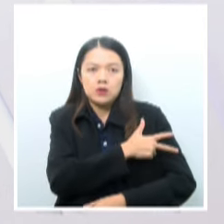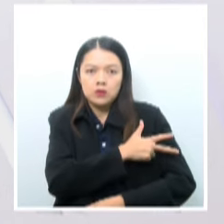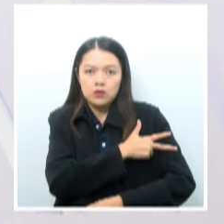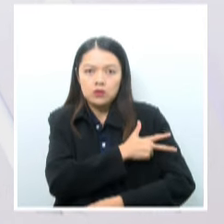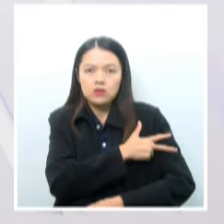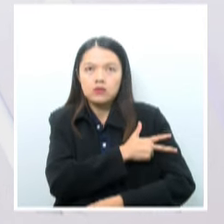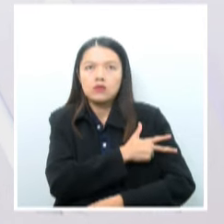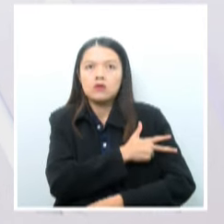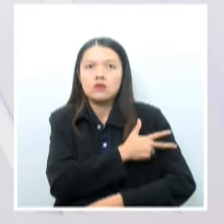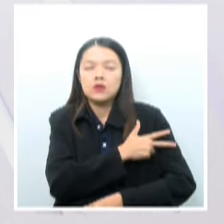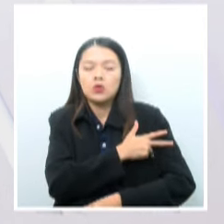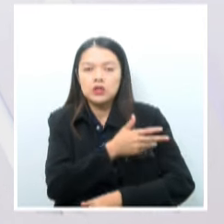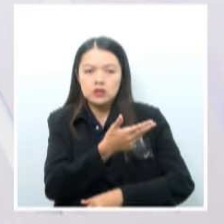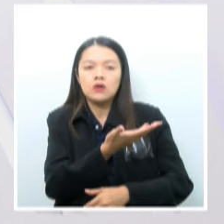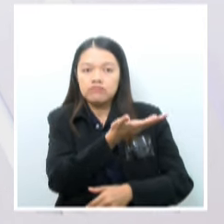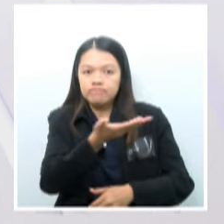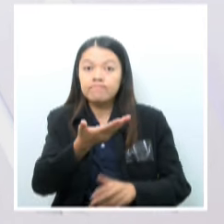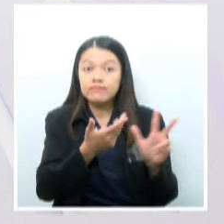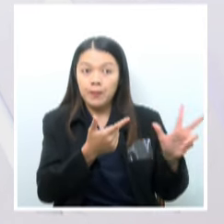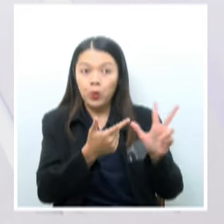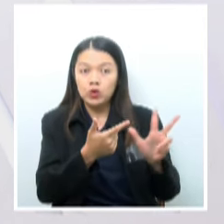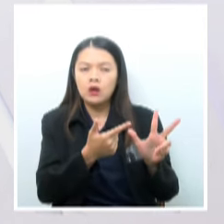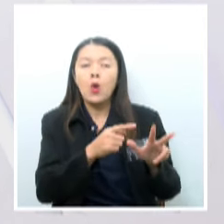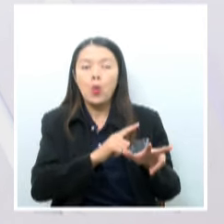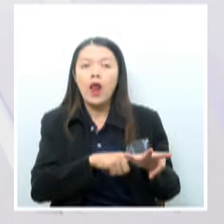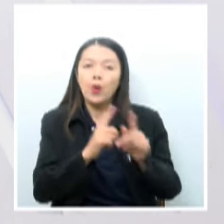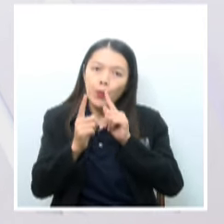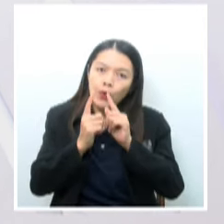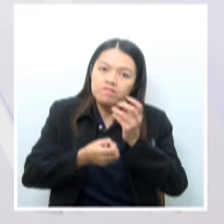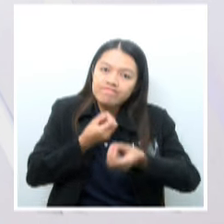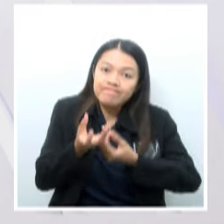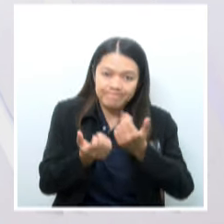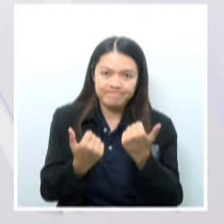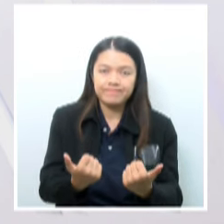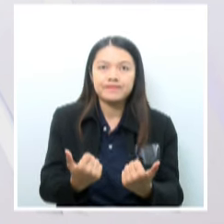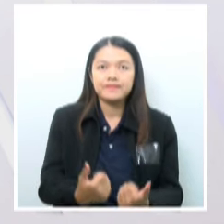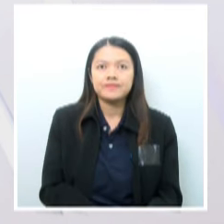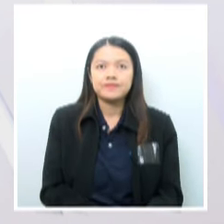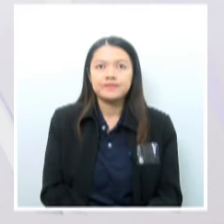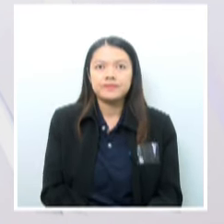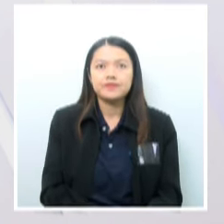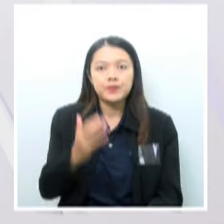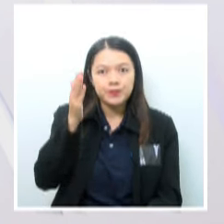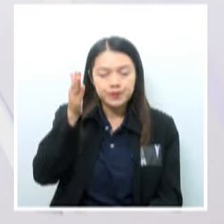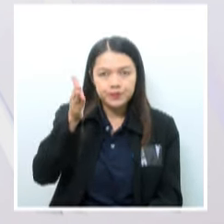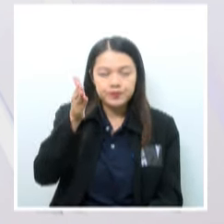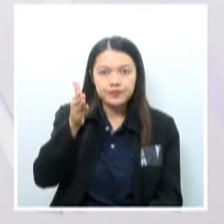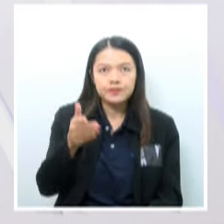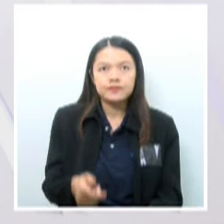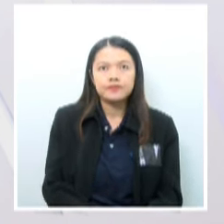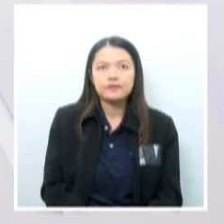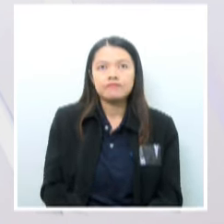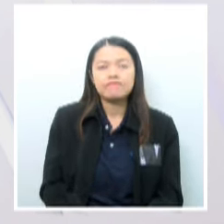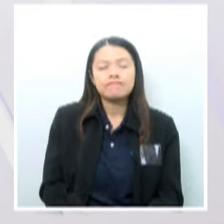ท่านดร.อำนาจเหลือน้อยนะคะที่ได้สละเวลามาพูดคุยกับพวกเรานะคะก็ต่อไปก็เป็นช่วงของรายการ